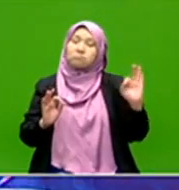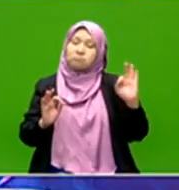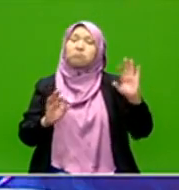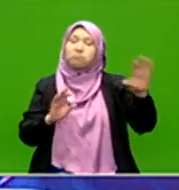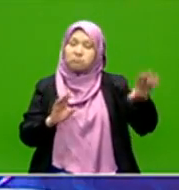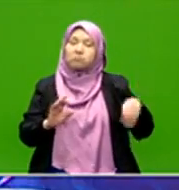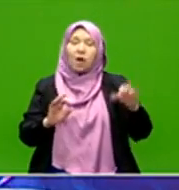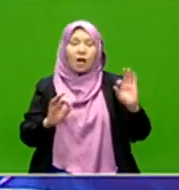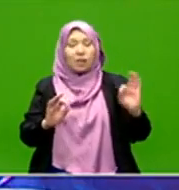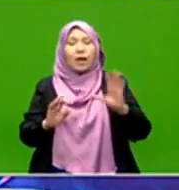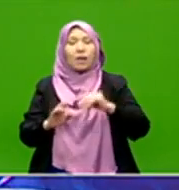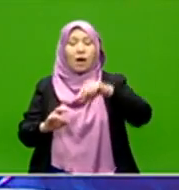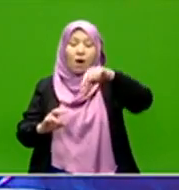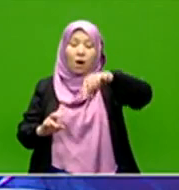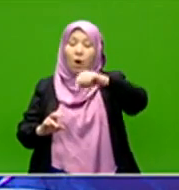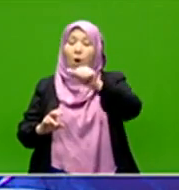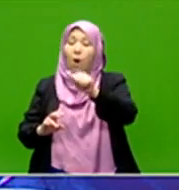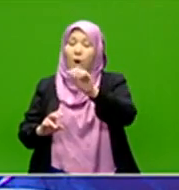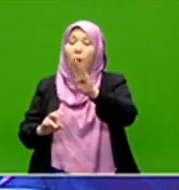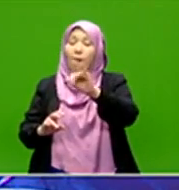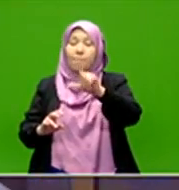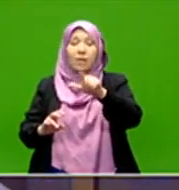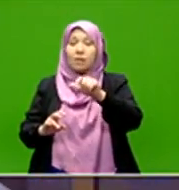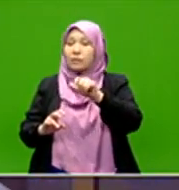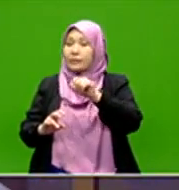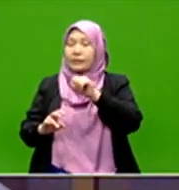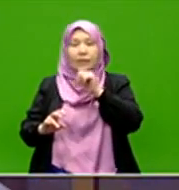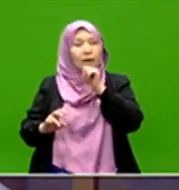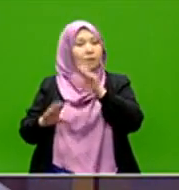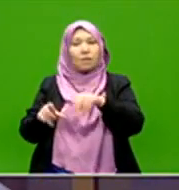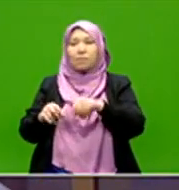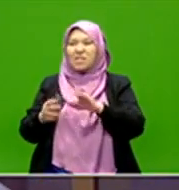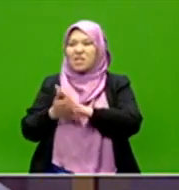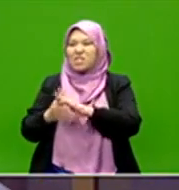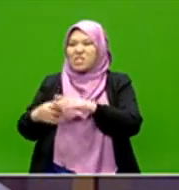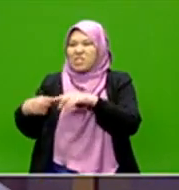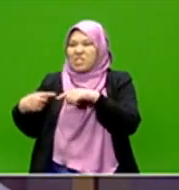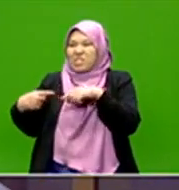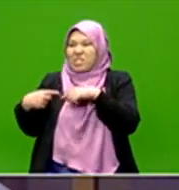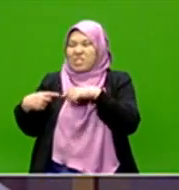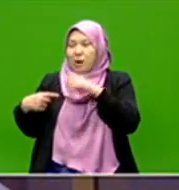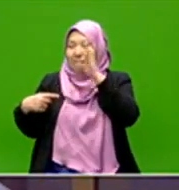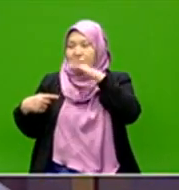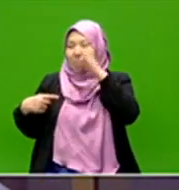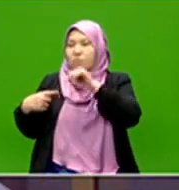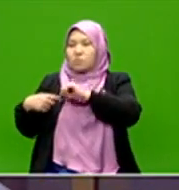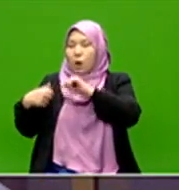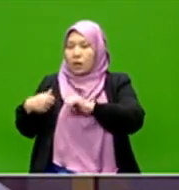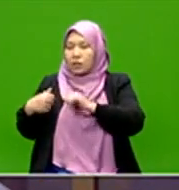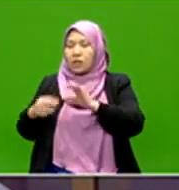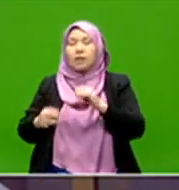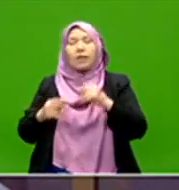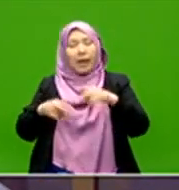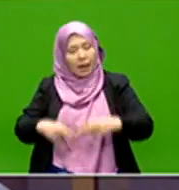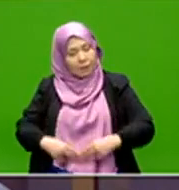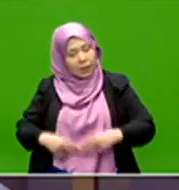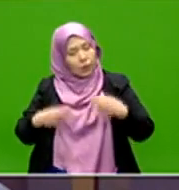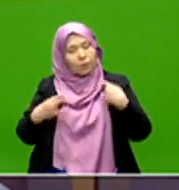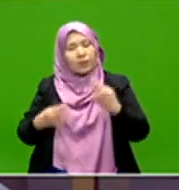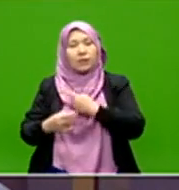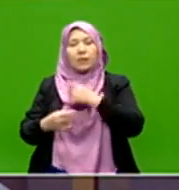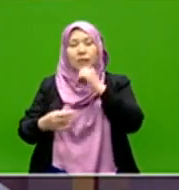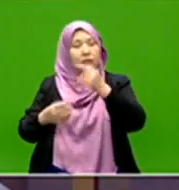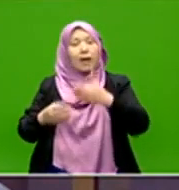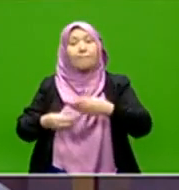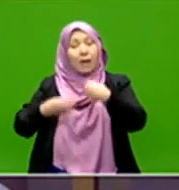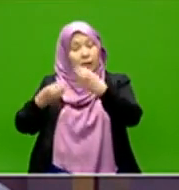okey. Qabil tak diterima, dia jadi orang yang busuk hati. Ah. Sebabnya dalam hidup kita ini, kalau kita ini tidak bagi yang